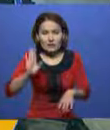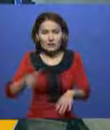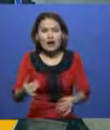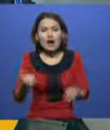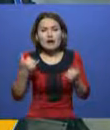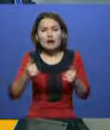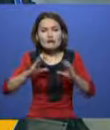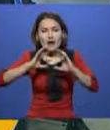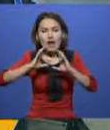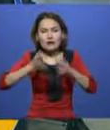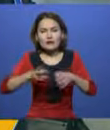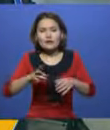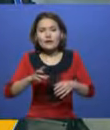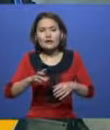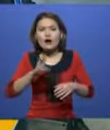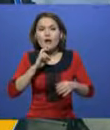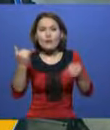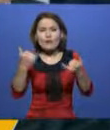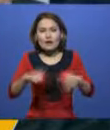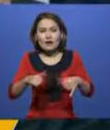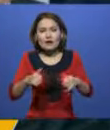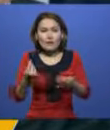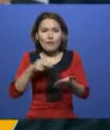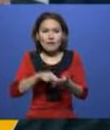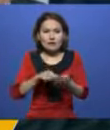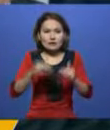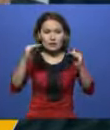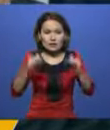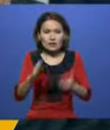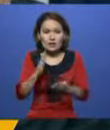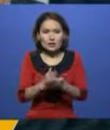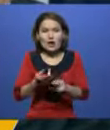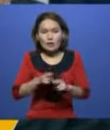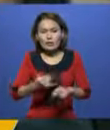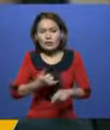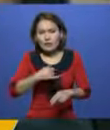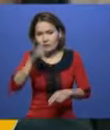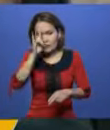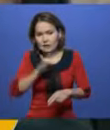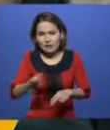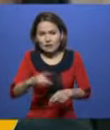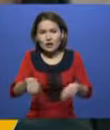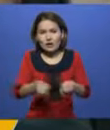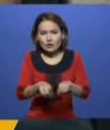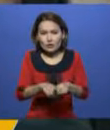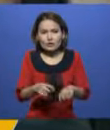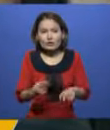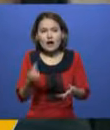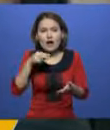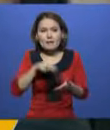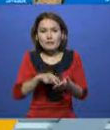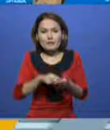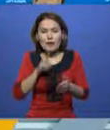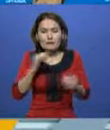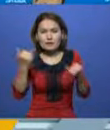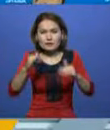болуда. Қазіргі отандық мұнай өңдеуші зауыттар ішкі нарықты толық қамтамасыз етуге қауқарсыз. Дегенмен ағымдағы жылдың қаңтар-қазан айларында мұнай